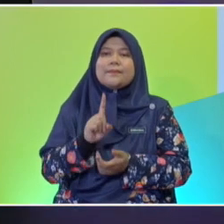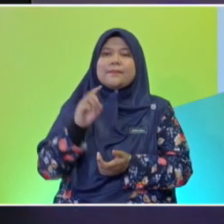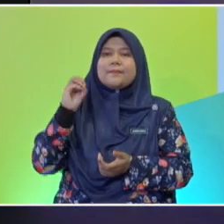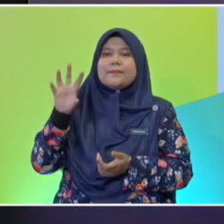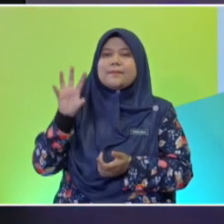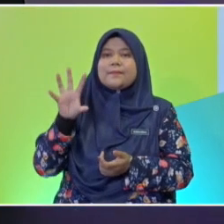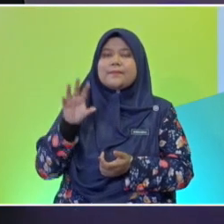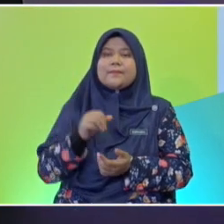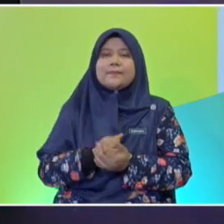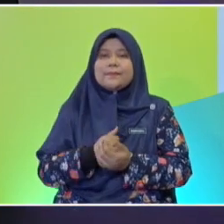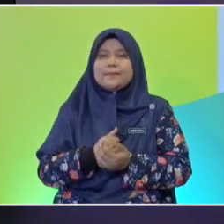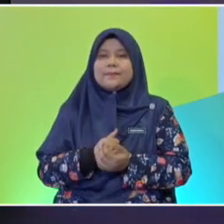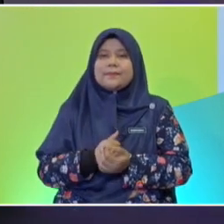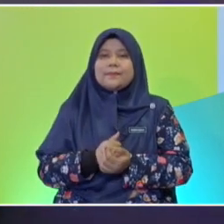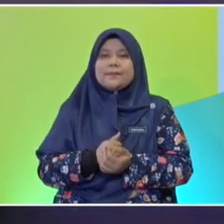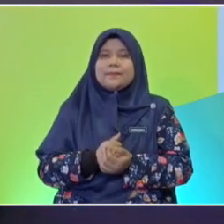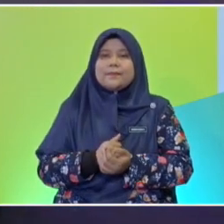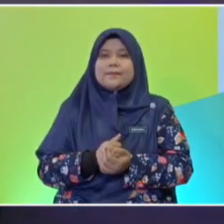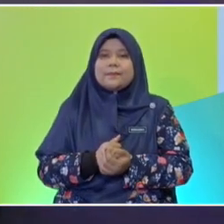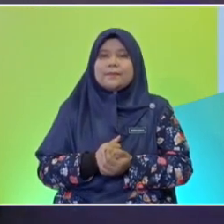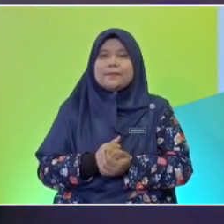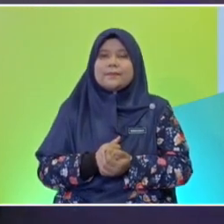masing-masing mengejar bintang namanya